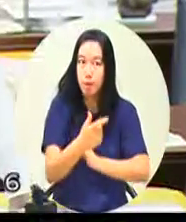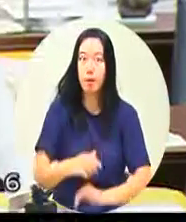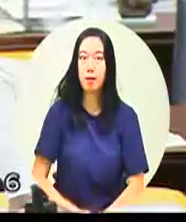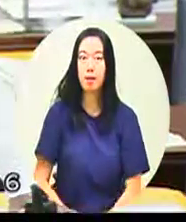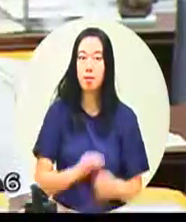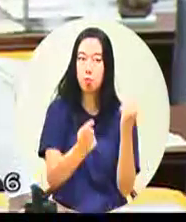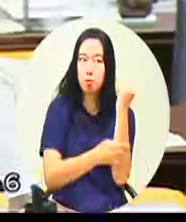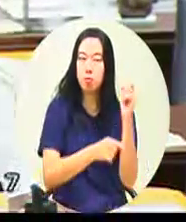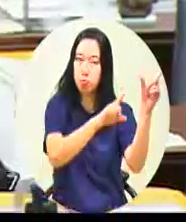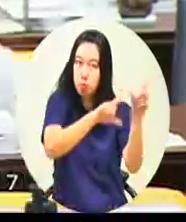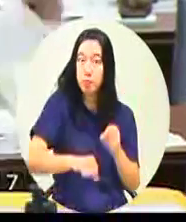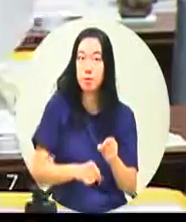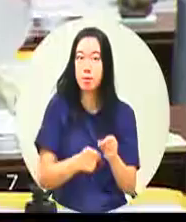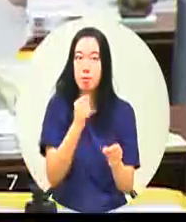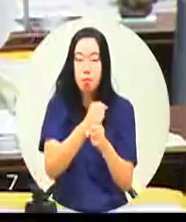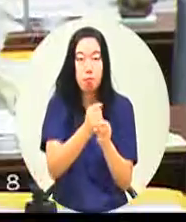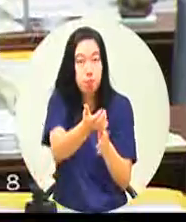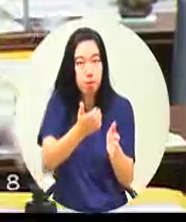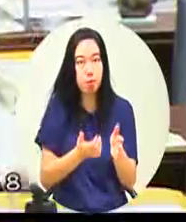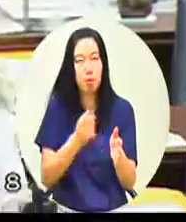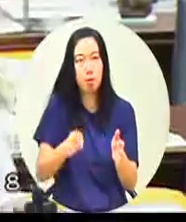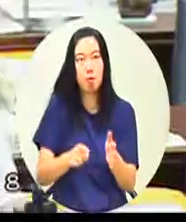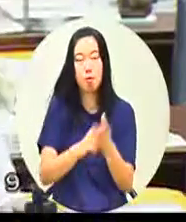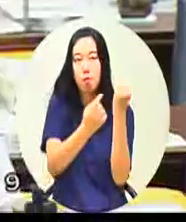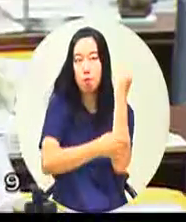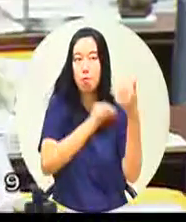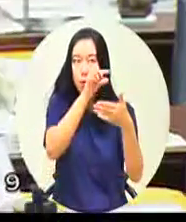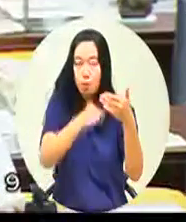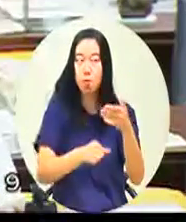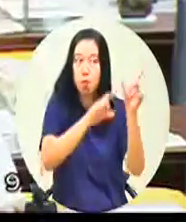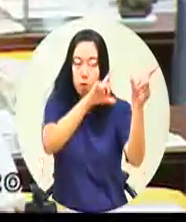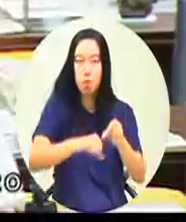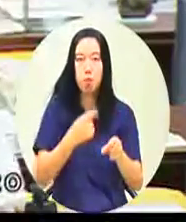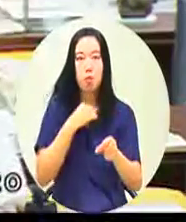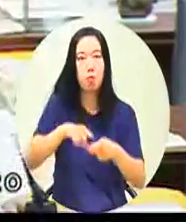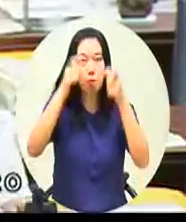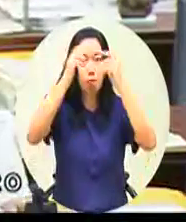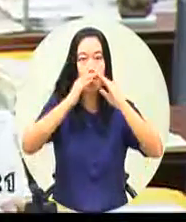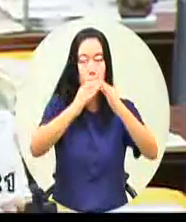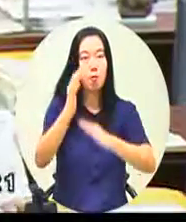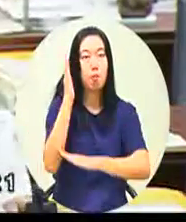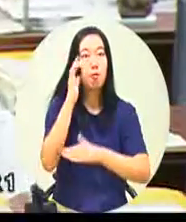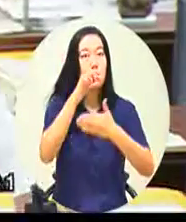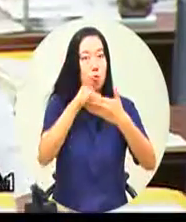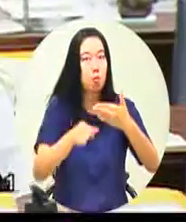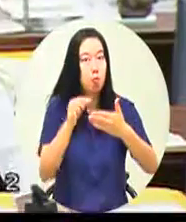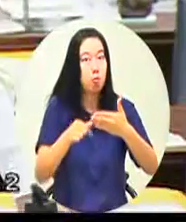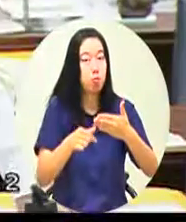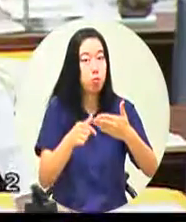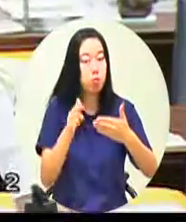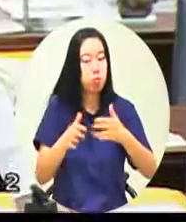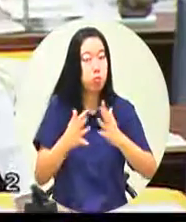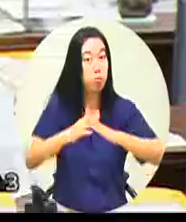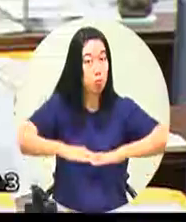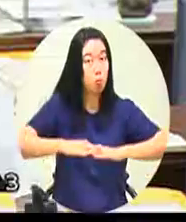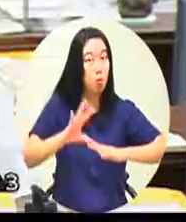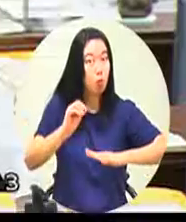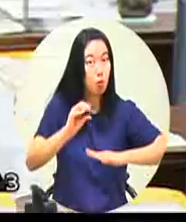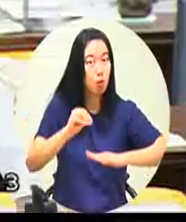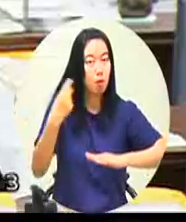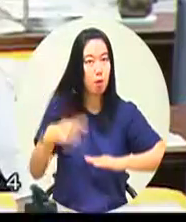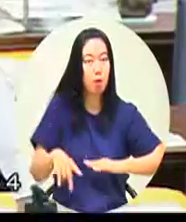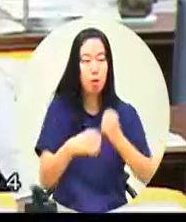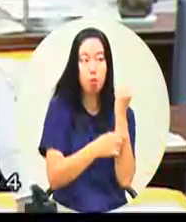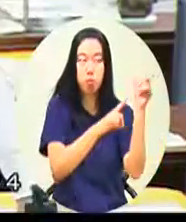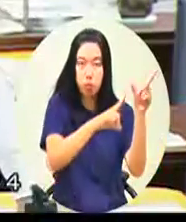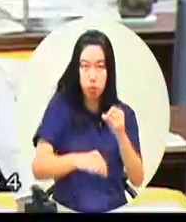提之下，我想请教局长，在他的法令依据上，我们高雄市政府的法令依据站不站得住脚？那除了依法站